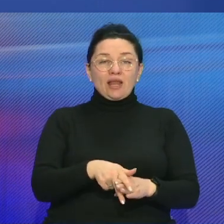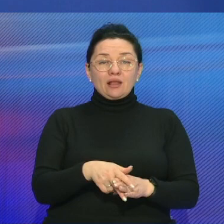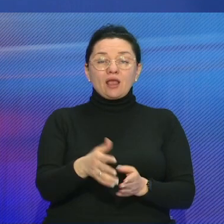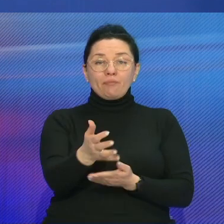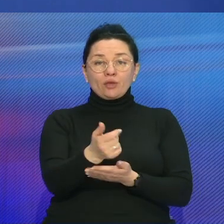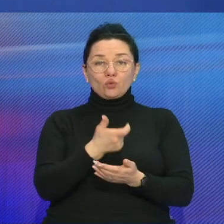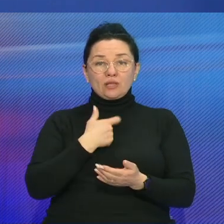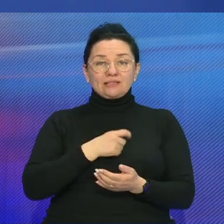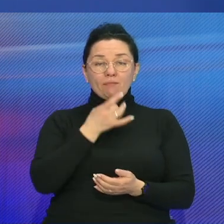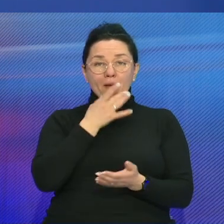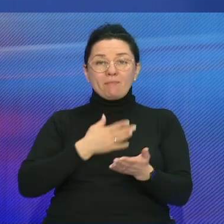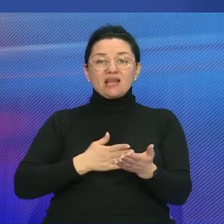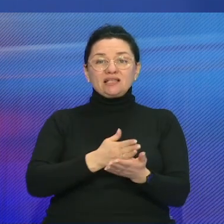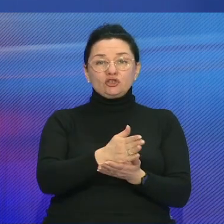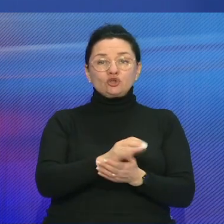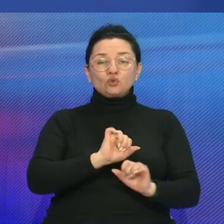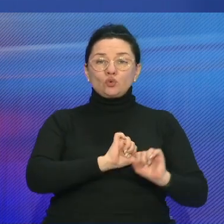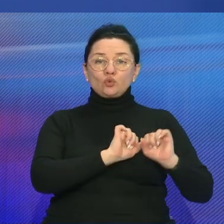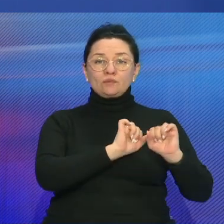смелость защищать интересы нашего народа.